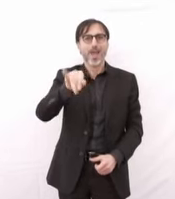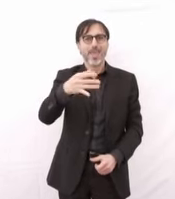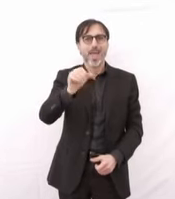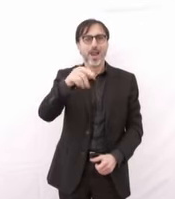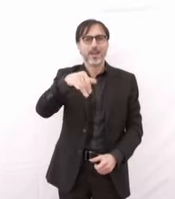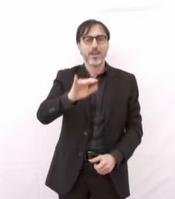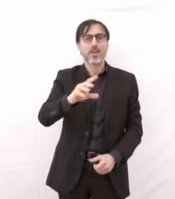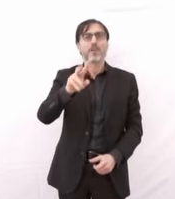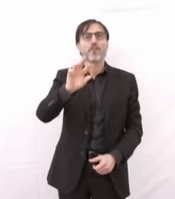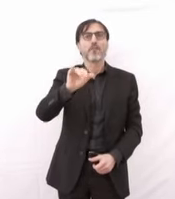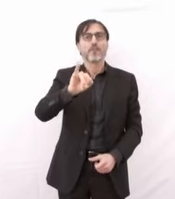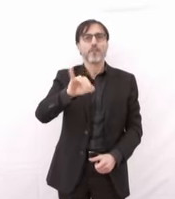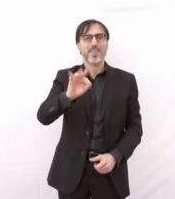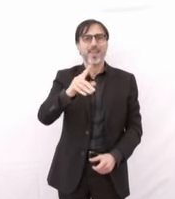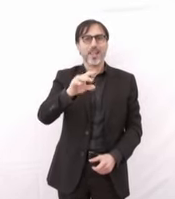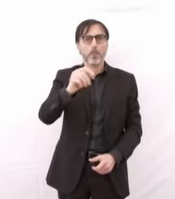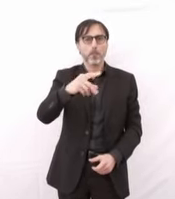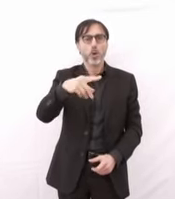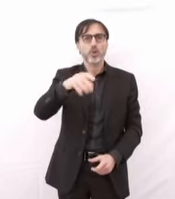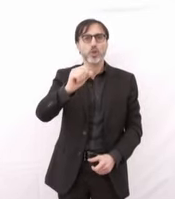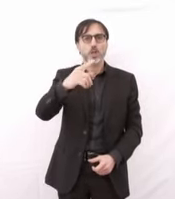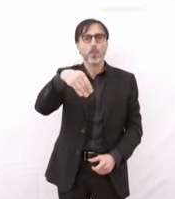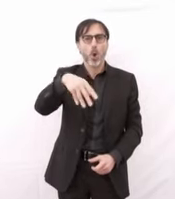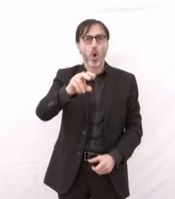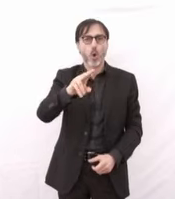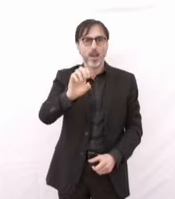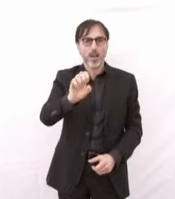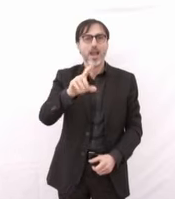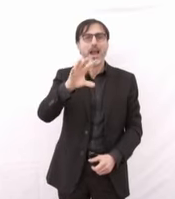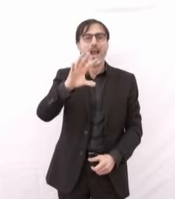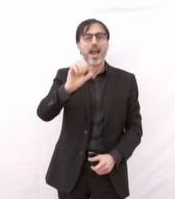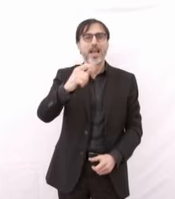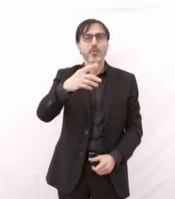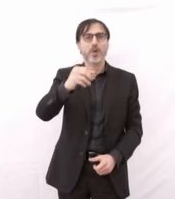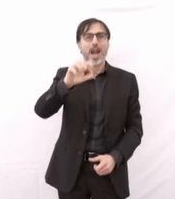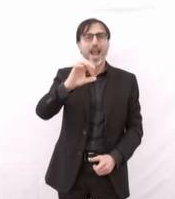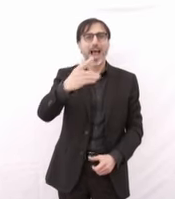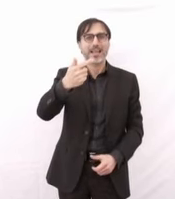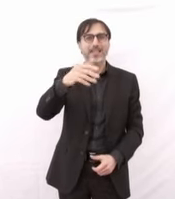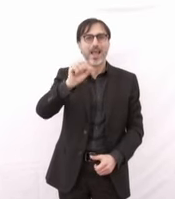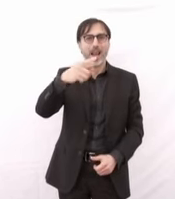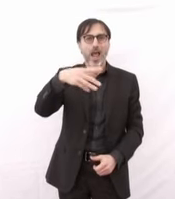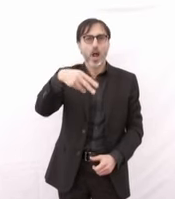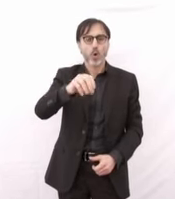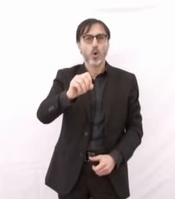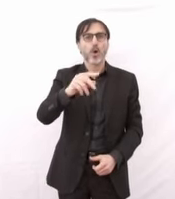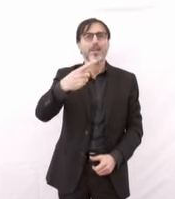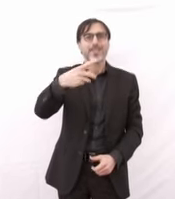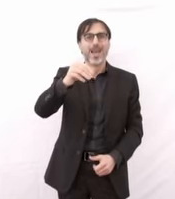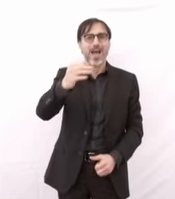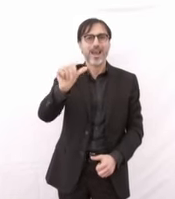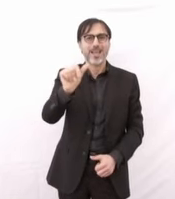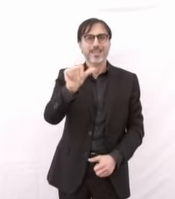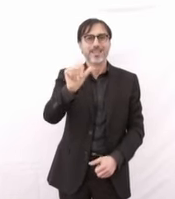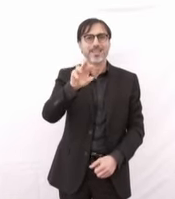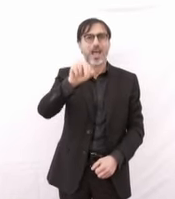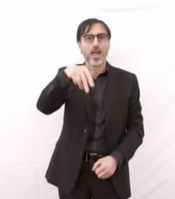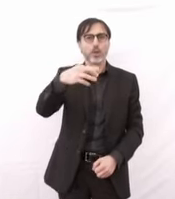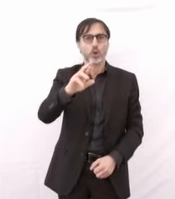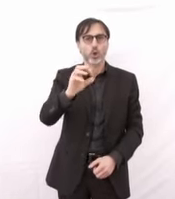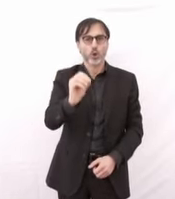Scimone, Calcedonio Catalano, Agostino D'Alessandro, Calogero